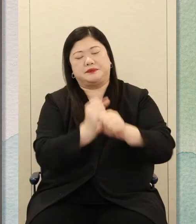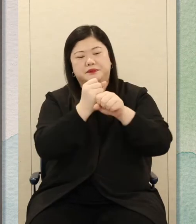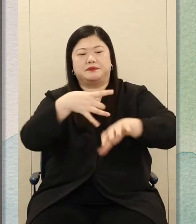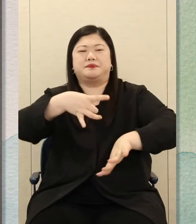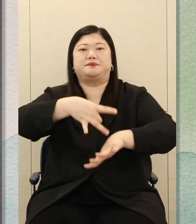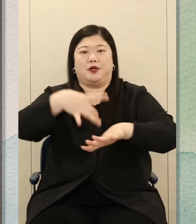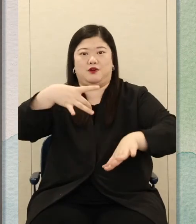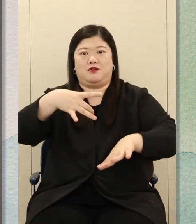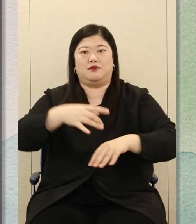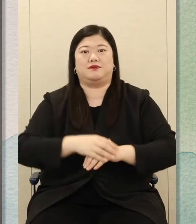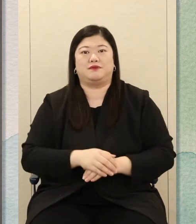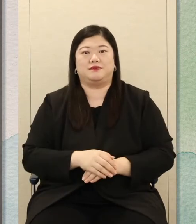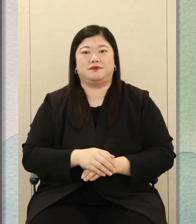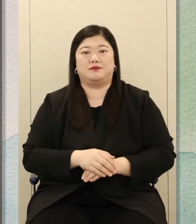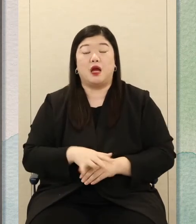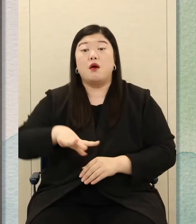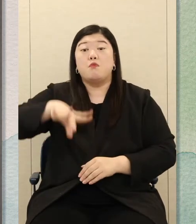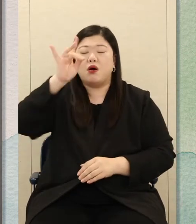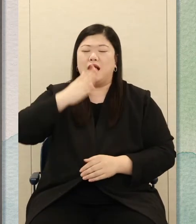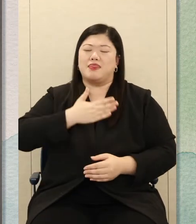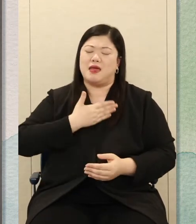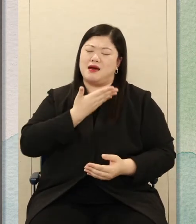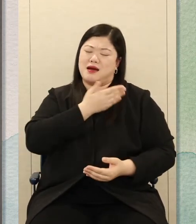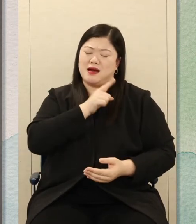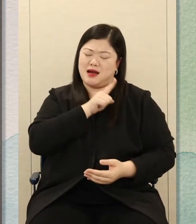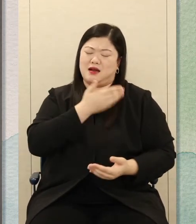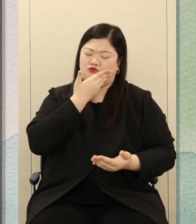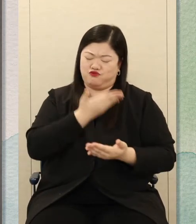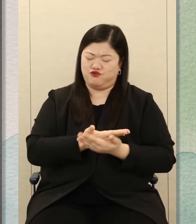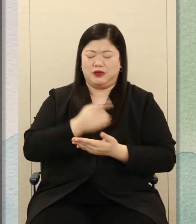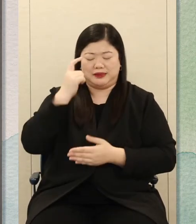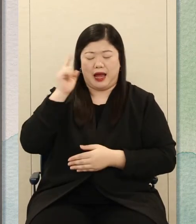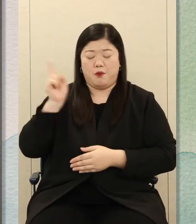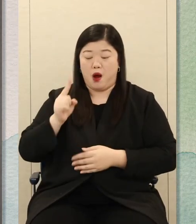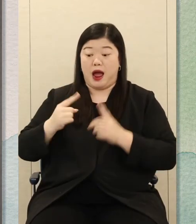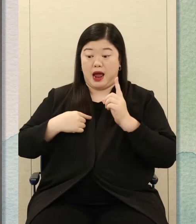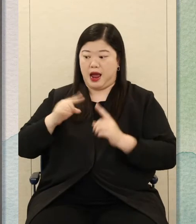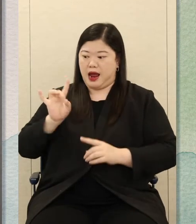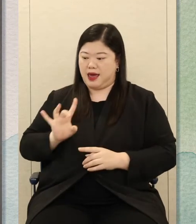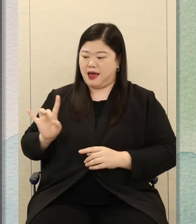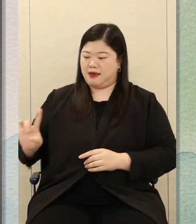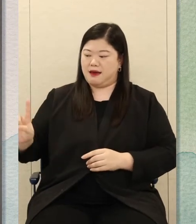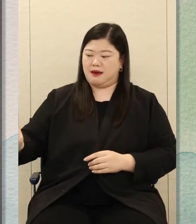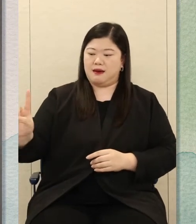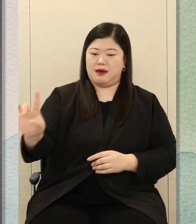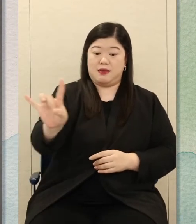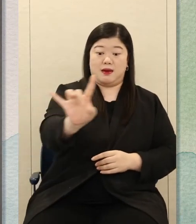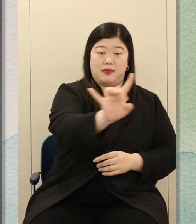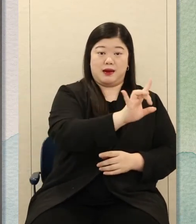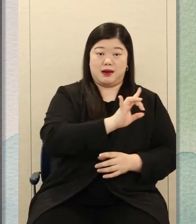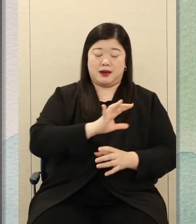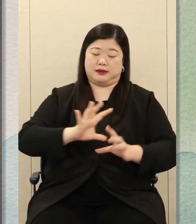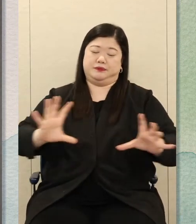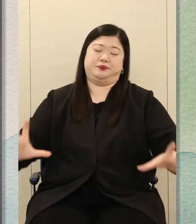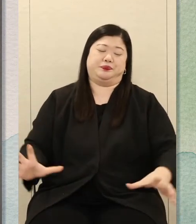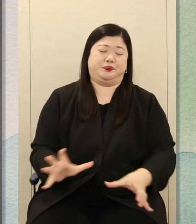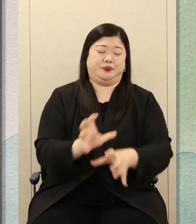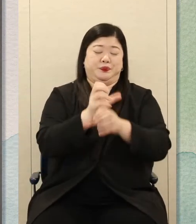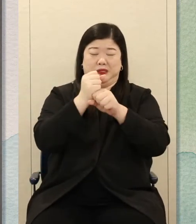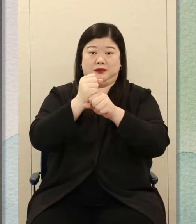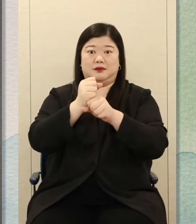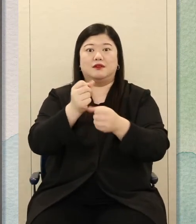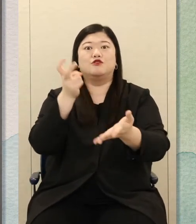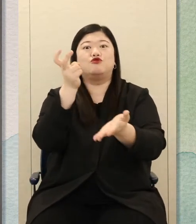생각하는 규칙을 먼저 하나씩 얘기를 하고 그 다음에 그거를 토론을 거쳐가지고 꼭 필요한 것들만 추려가지고 간단하게